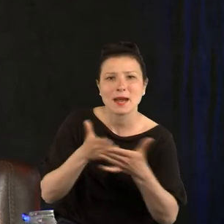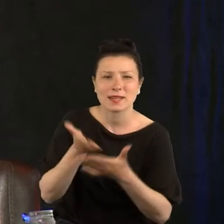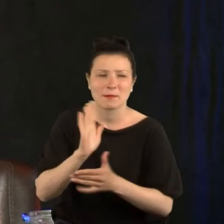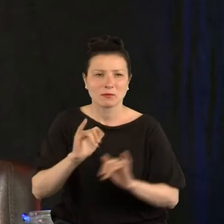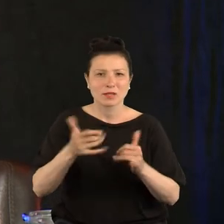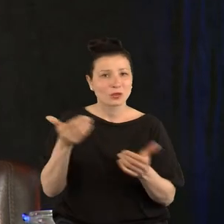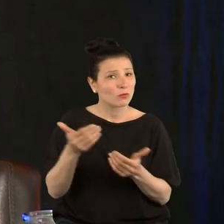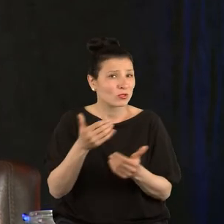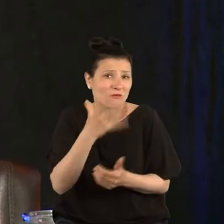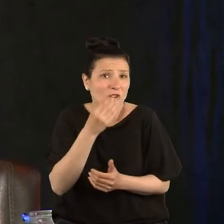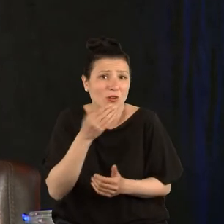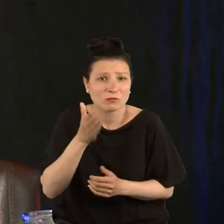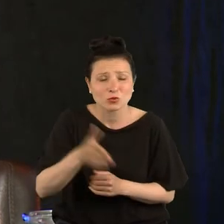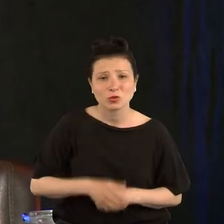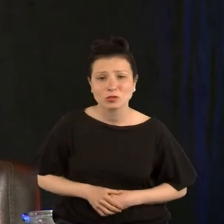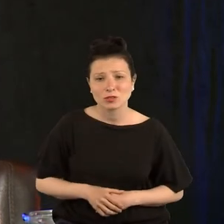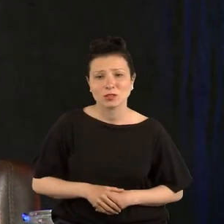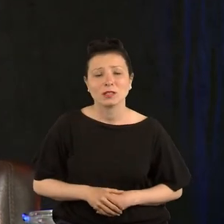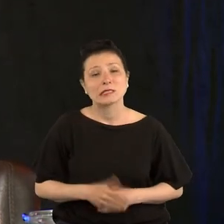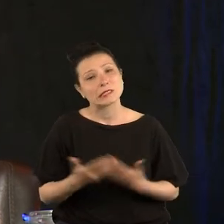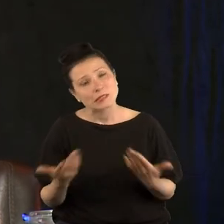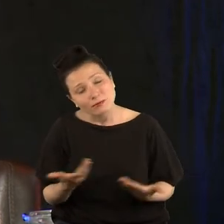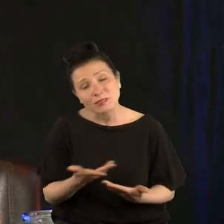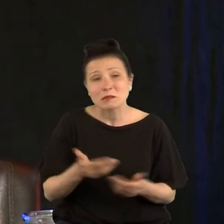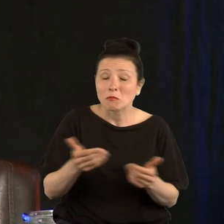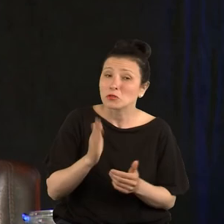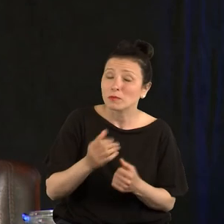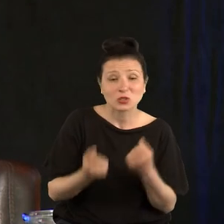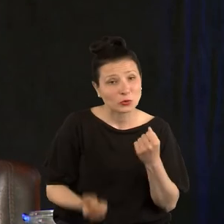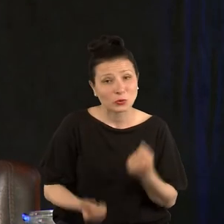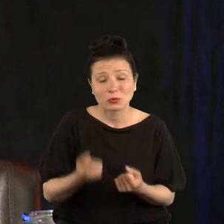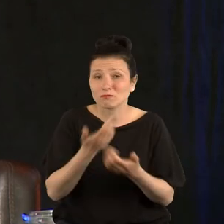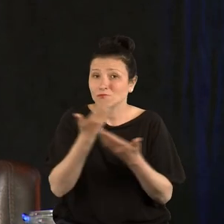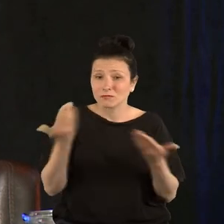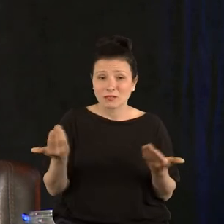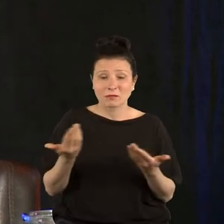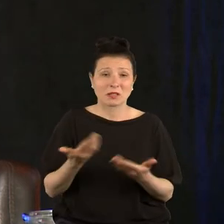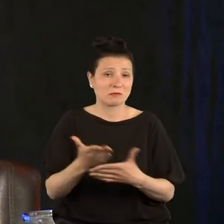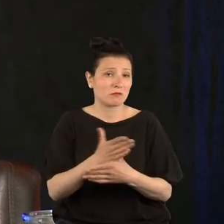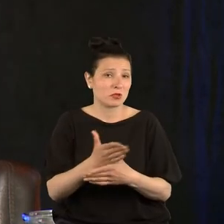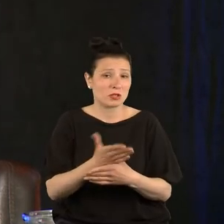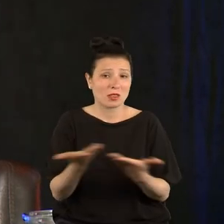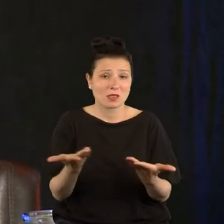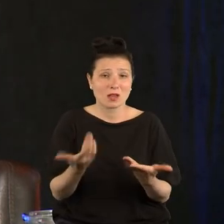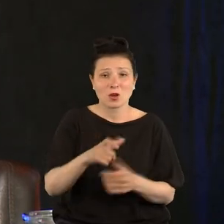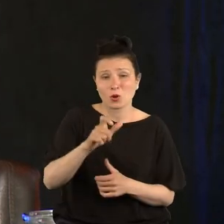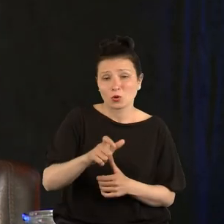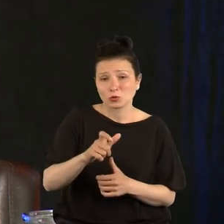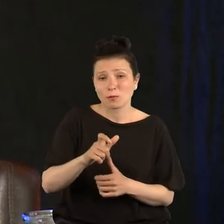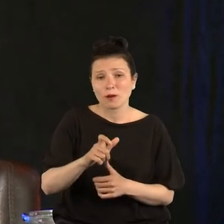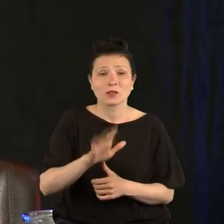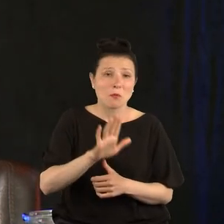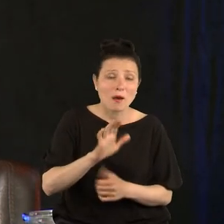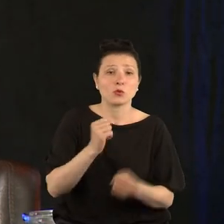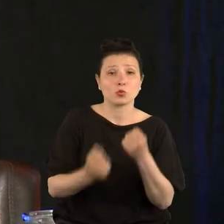jak to może wyglądać. Więc pewnie będzie jeszcze trudniej, może wtedy, nie wiem, przeciętna taka właśnie osoba z